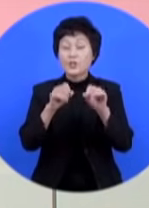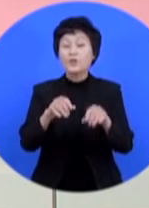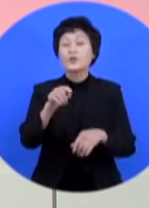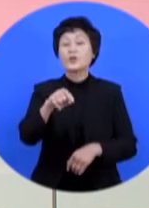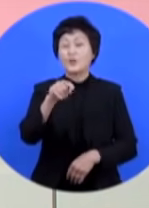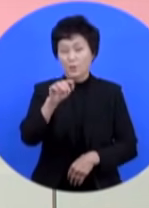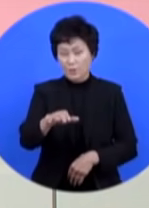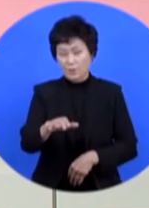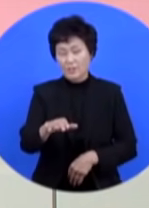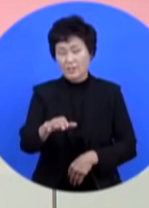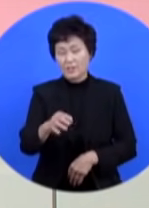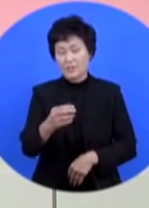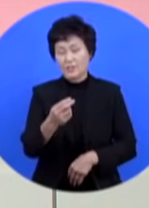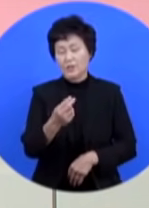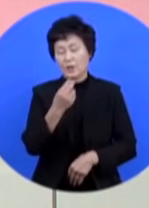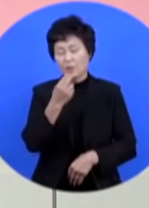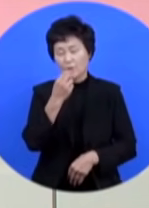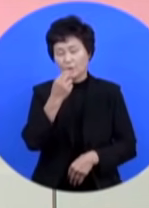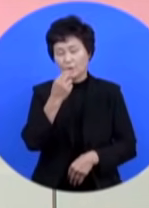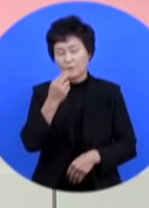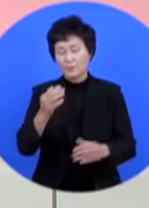아닌가 그렇게 생각을 하고 있습니다.